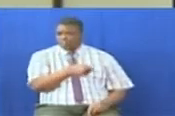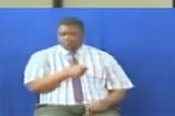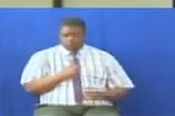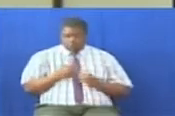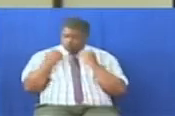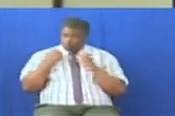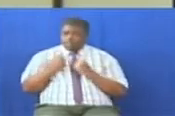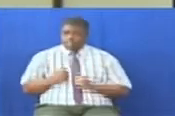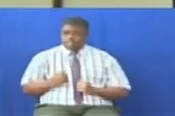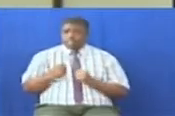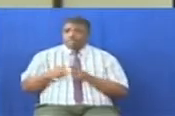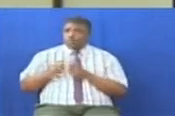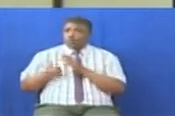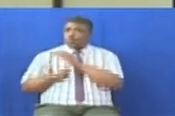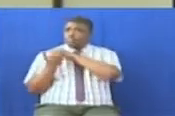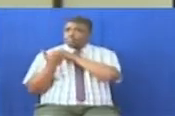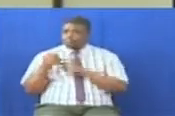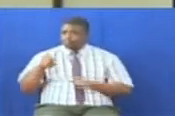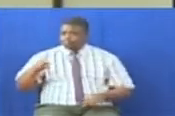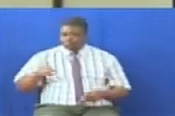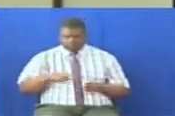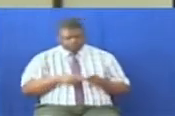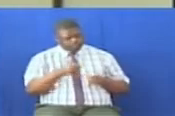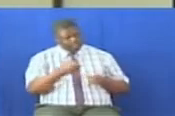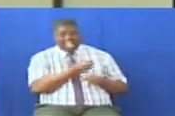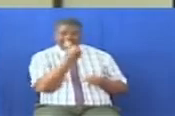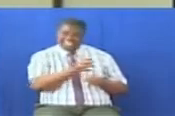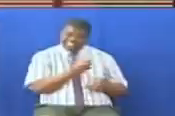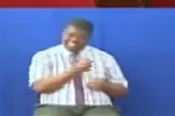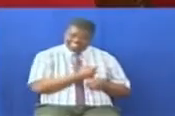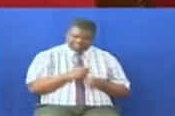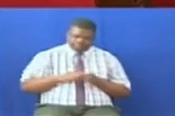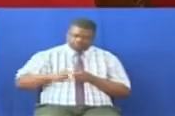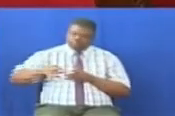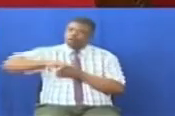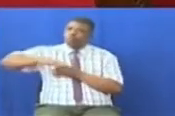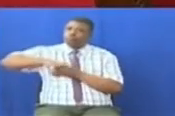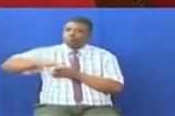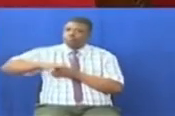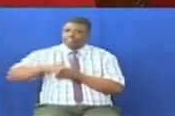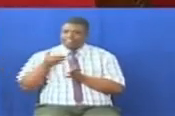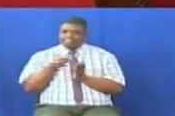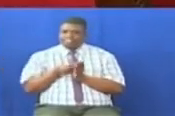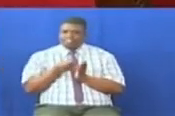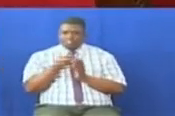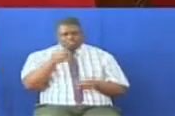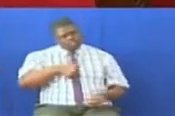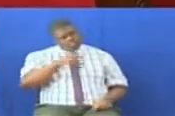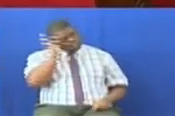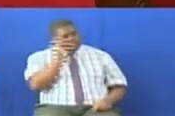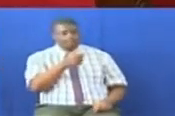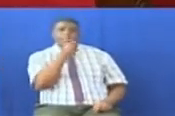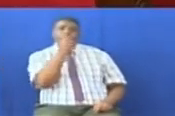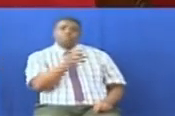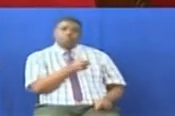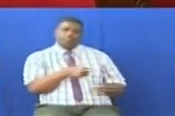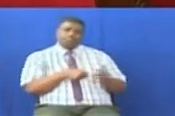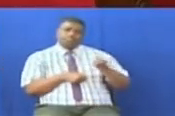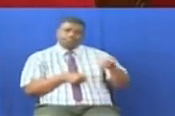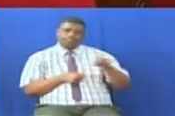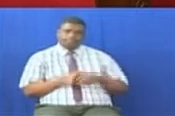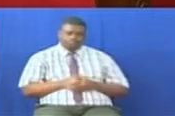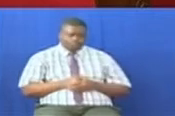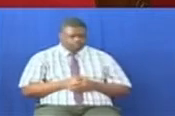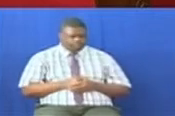kuimarisha uwajibikaji wa kazi na matumizi ya fedha za umma. Nampongeza sana. Mheshimiwa